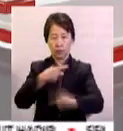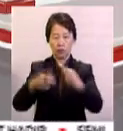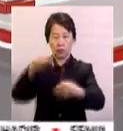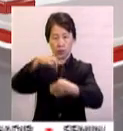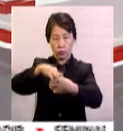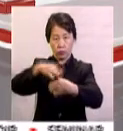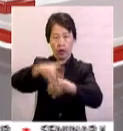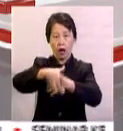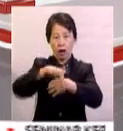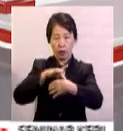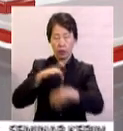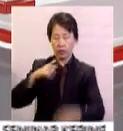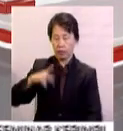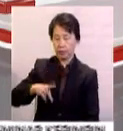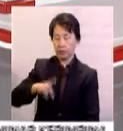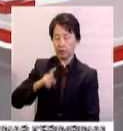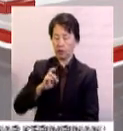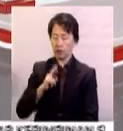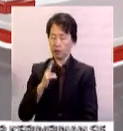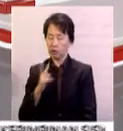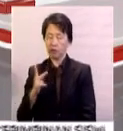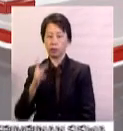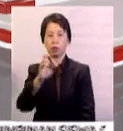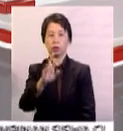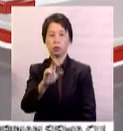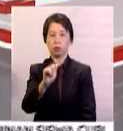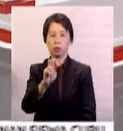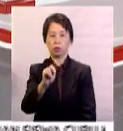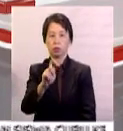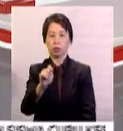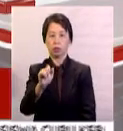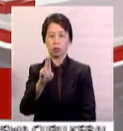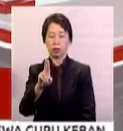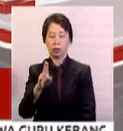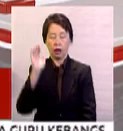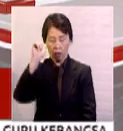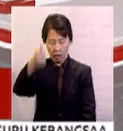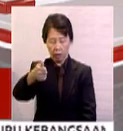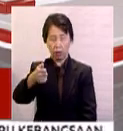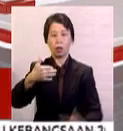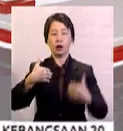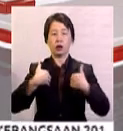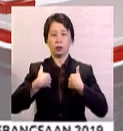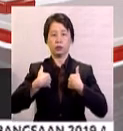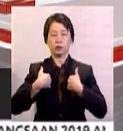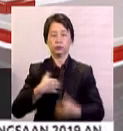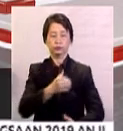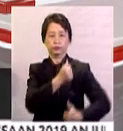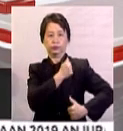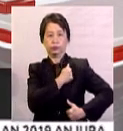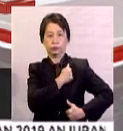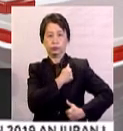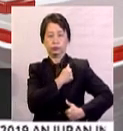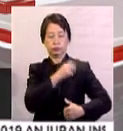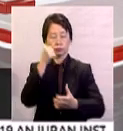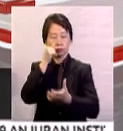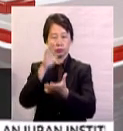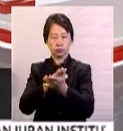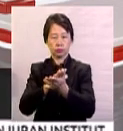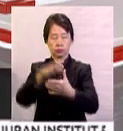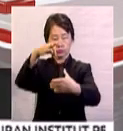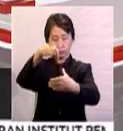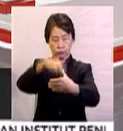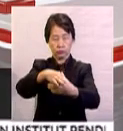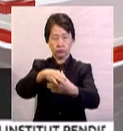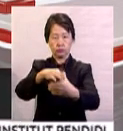undian awal pilihan raya kecil PRK Dun Rantau bakal berlangsung esok. Anggota tentera dan pasangan akan mengundi di Pangkalan